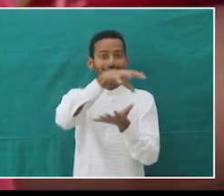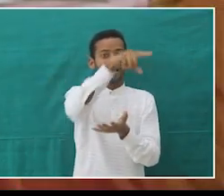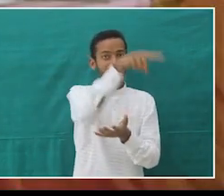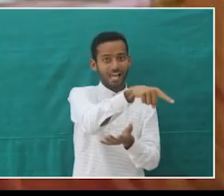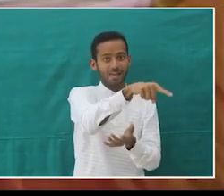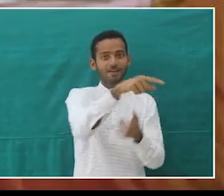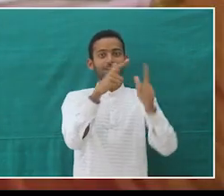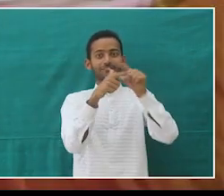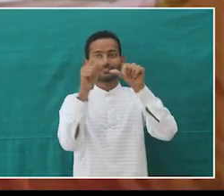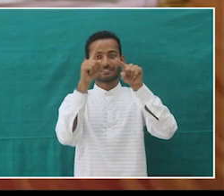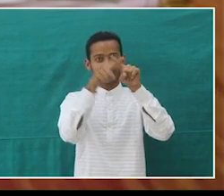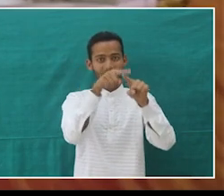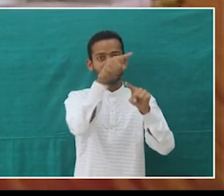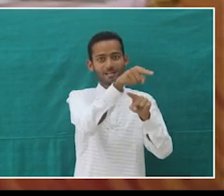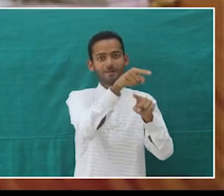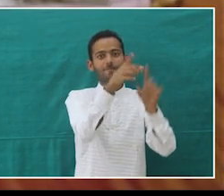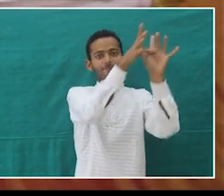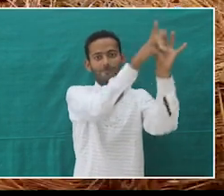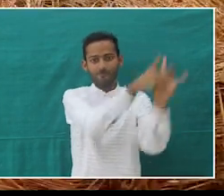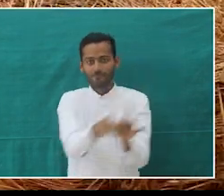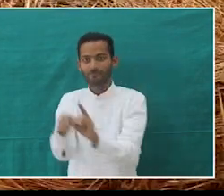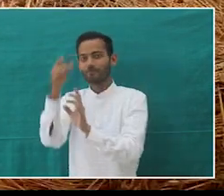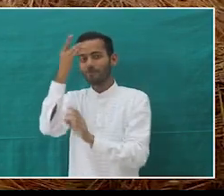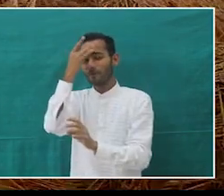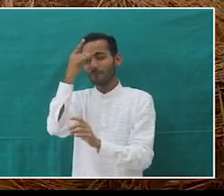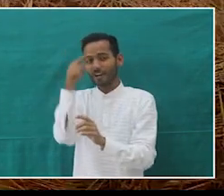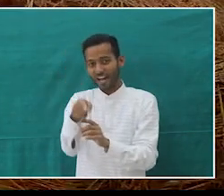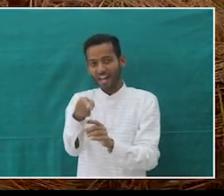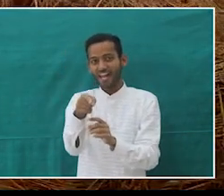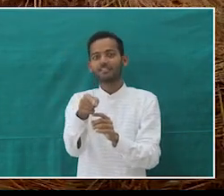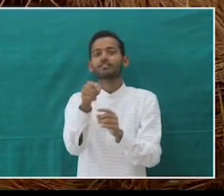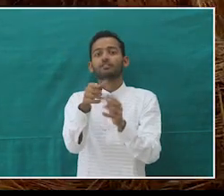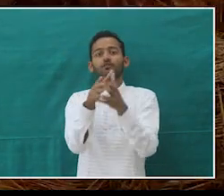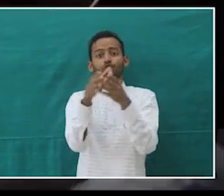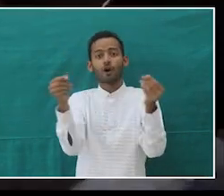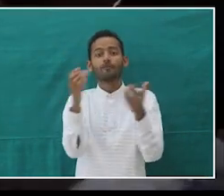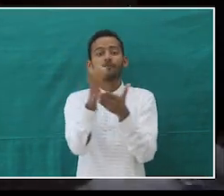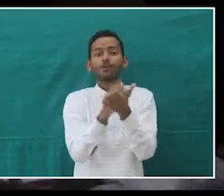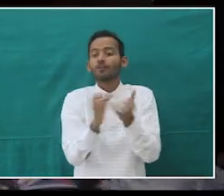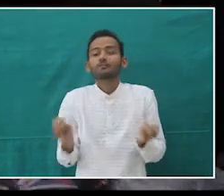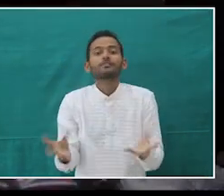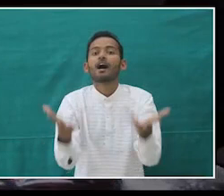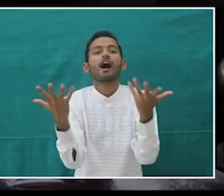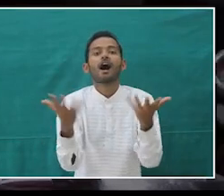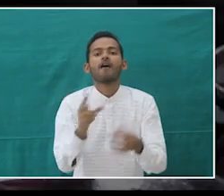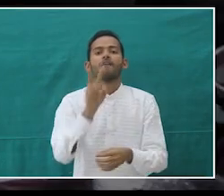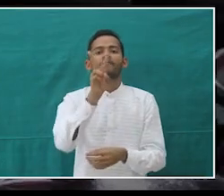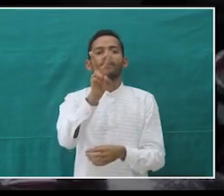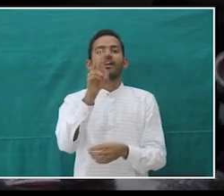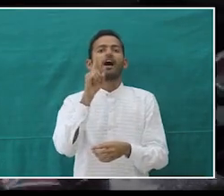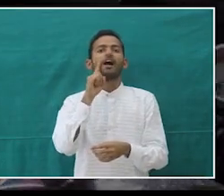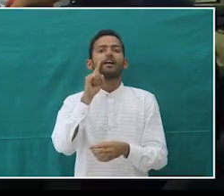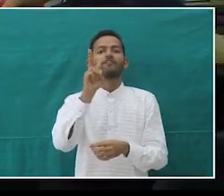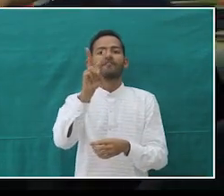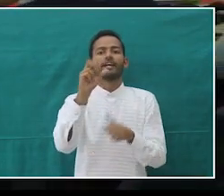की जब का बोझ कम करने के लिए 7 लाख से कम आई वाले लोगों के लिए टैक्स